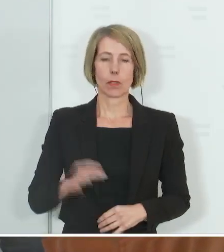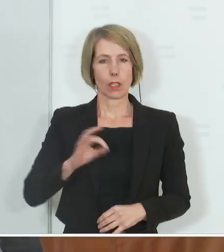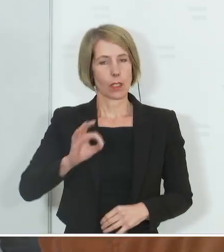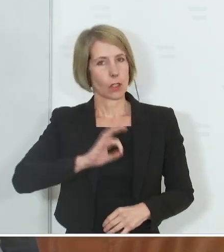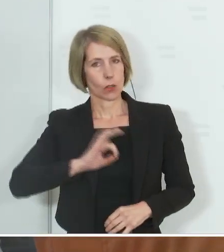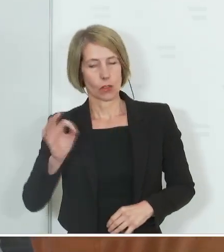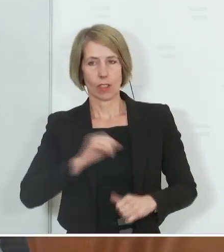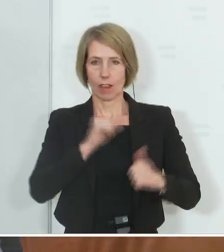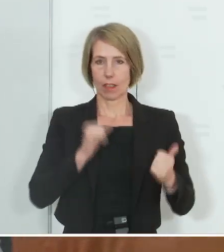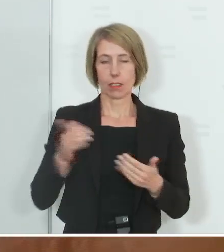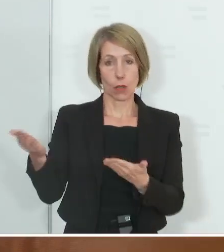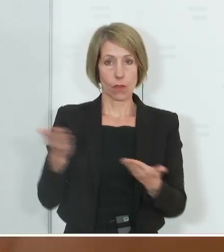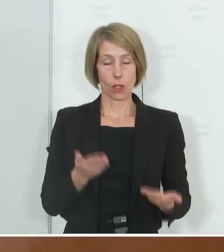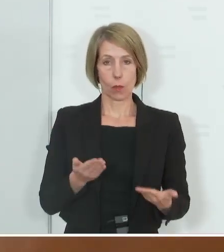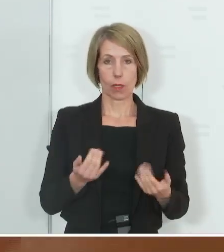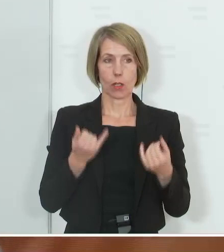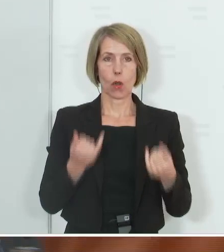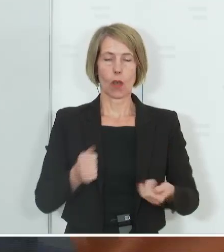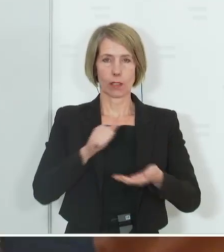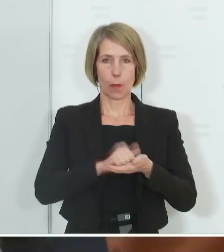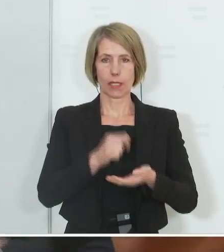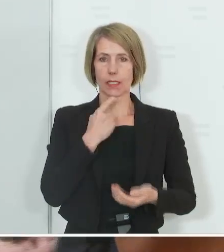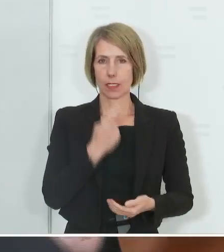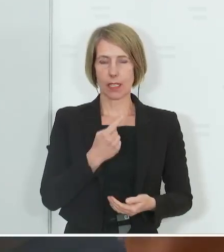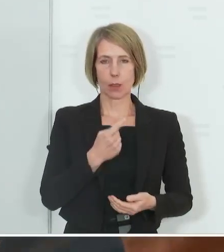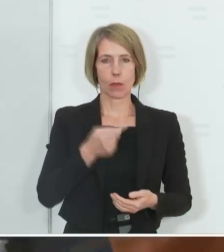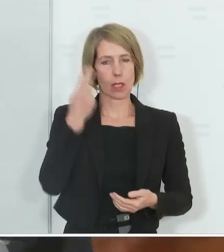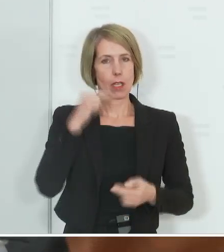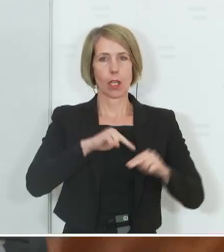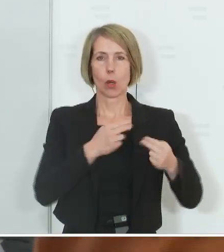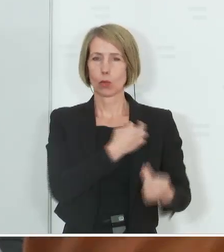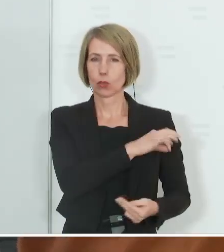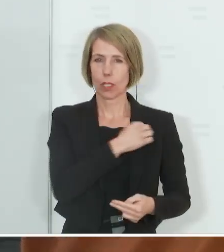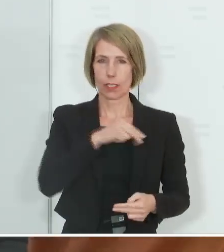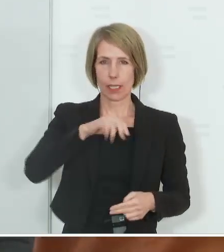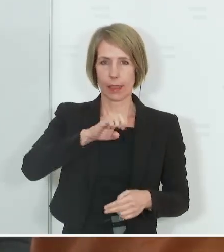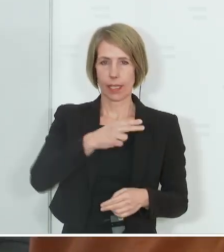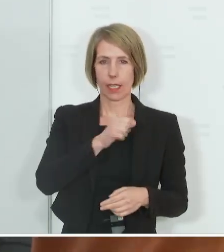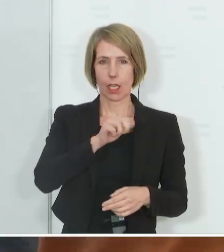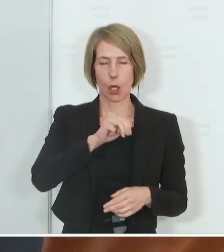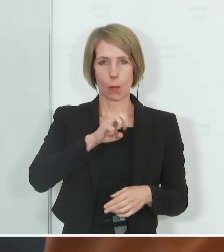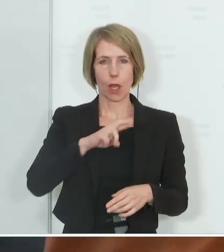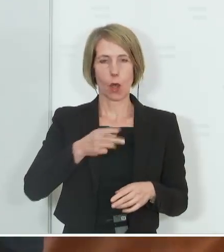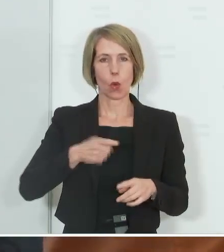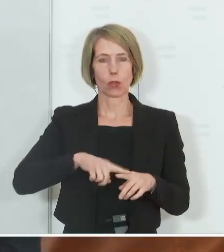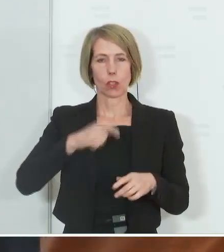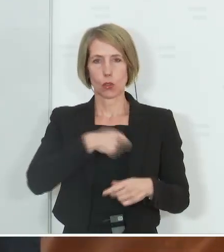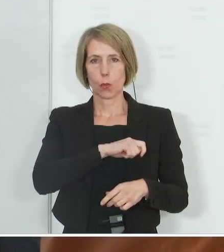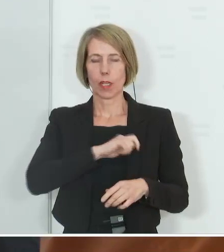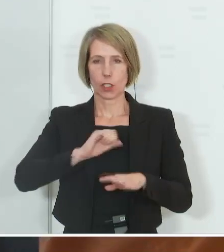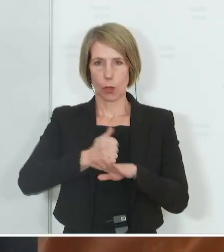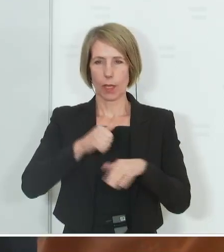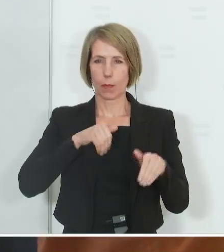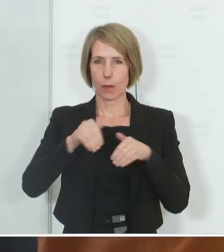Tag. Herzlich willkommen zu einem Pressestatement von Bundeskanzler Karl Nehammer und dem spanischen Ministerpräsidenten Sanchez. Der Bundeskanzler ist am